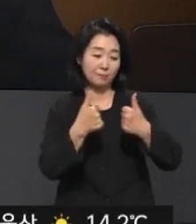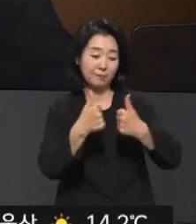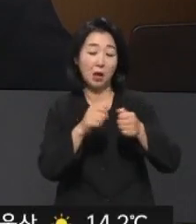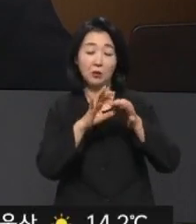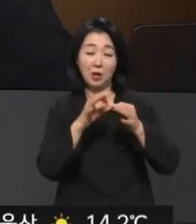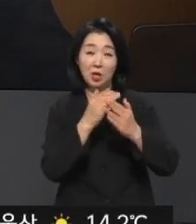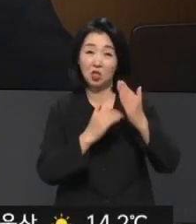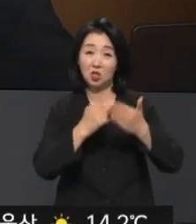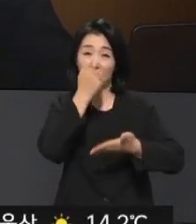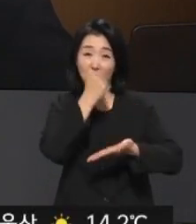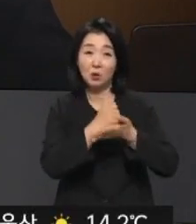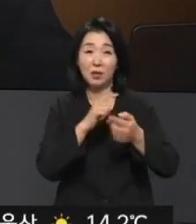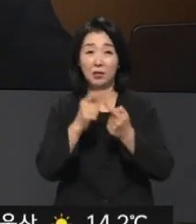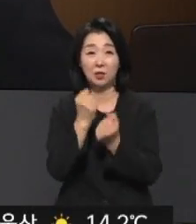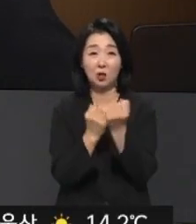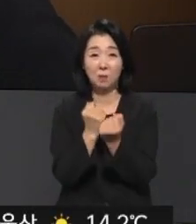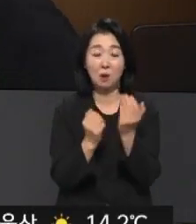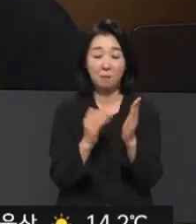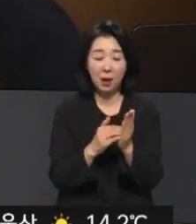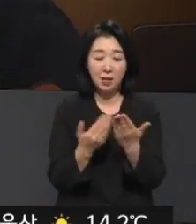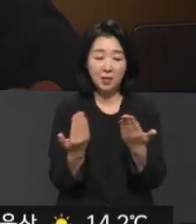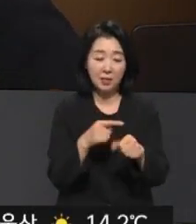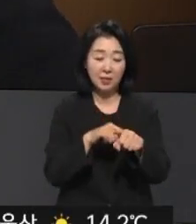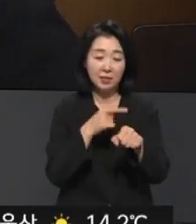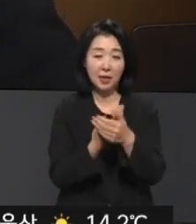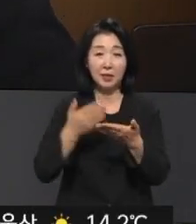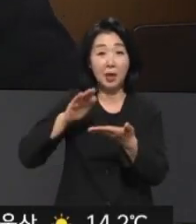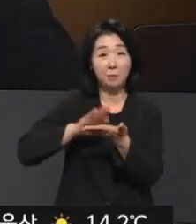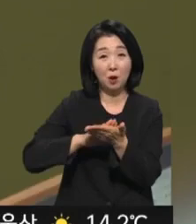설명하고 근로시간 제도 개편안을 보완하라고 지시했습니다.